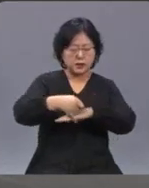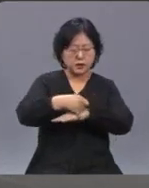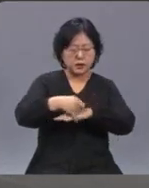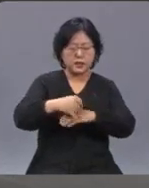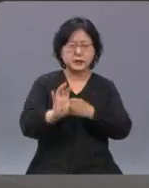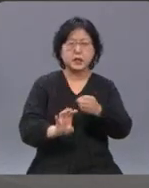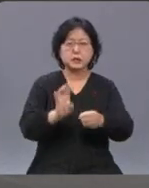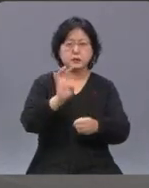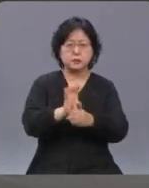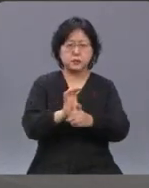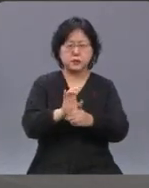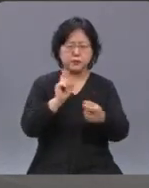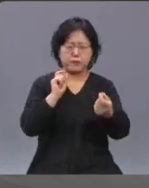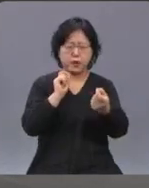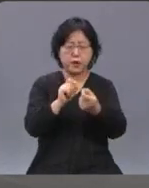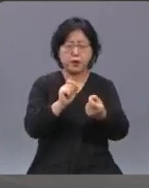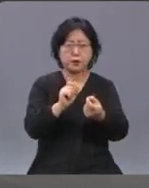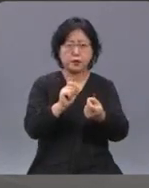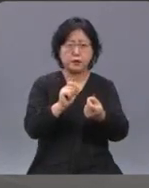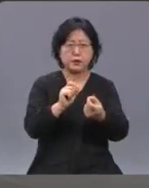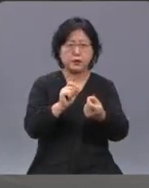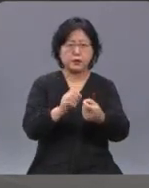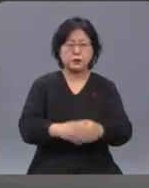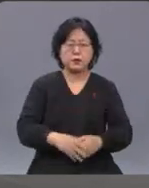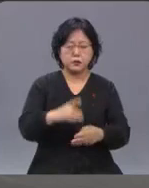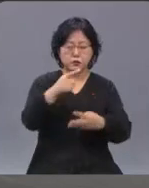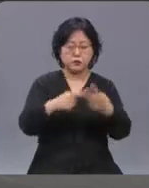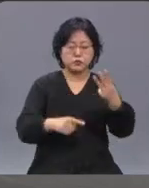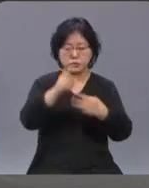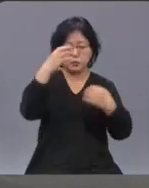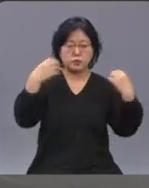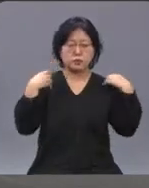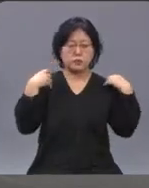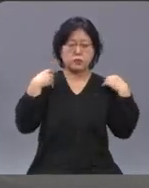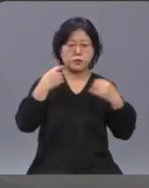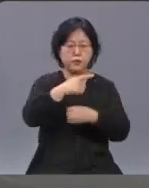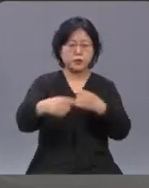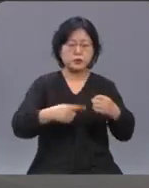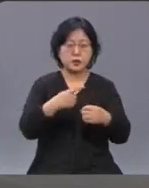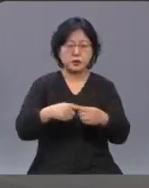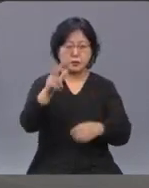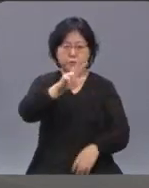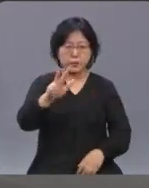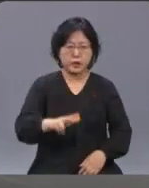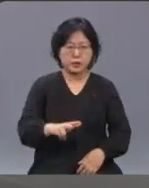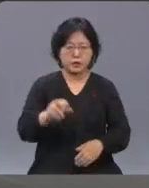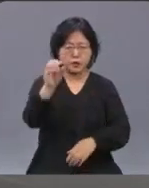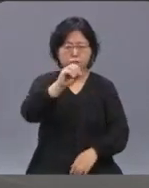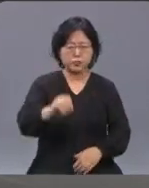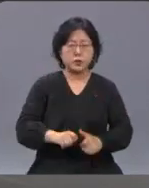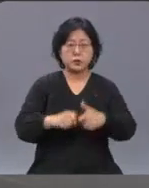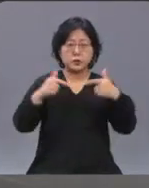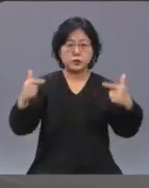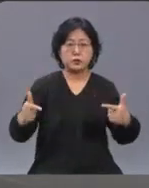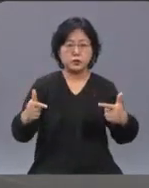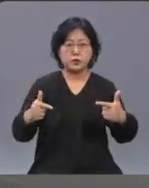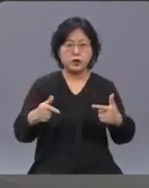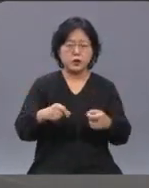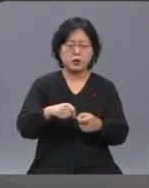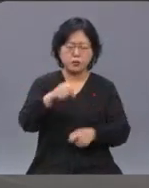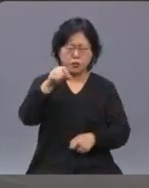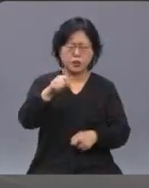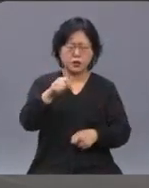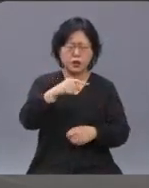수명 40년에 임박했는데요 윤석열 정부의 원자력 발전 비중 확대 기소에 따라서